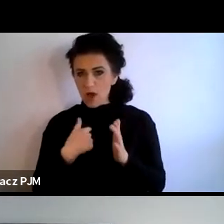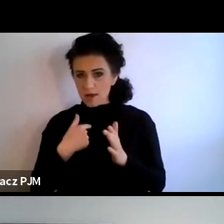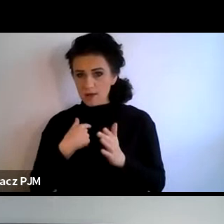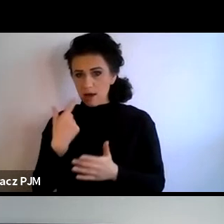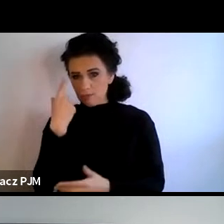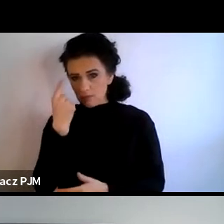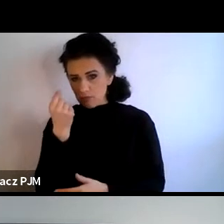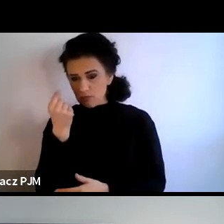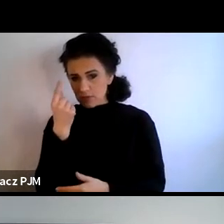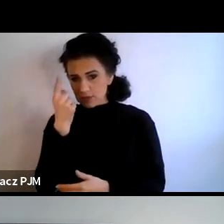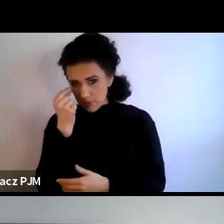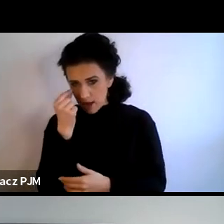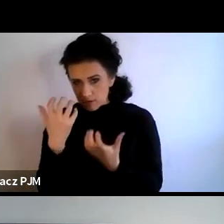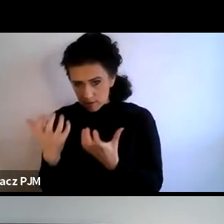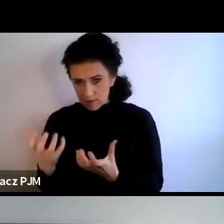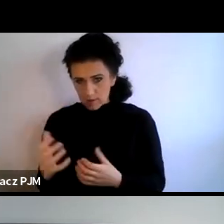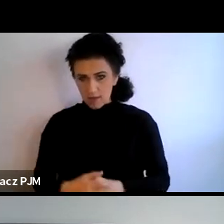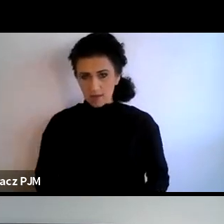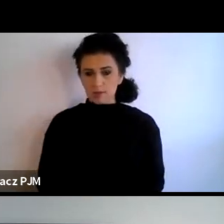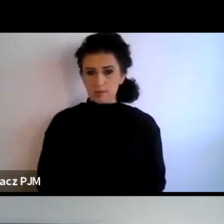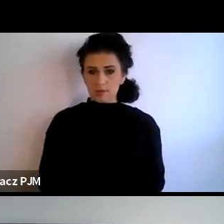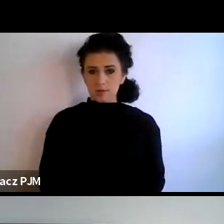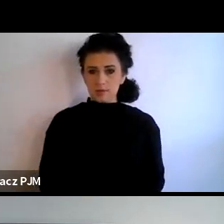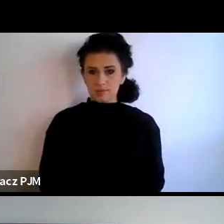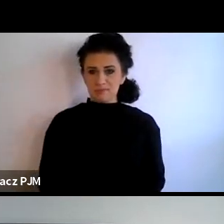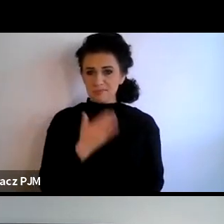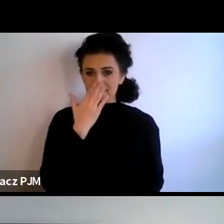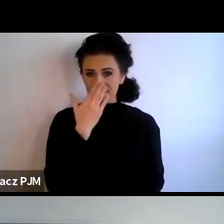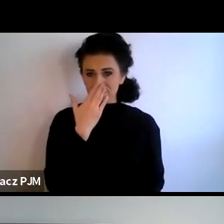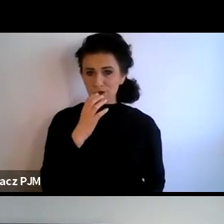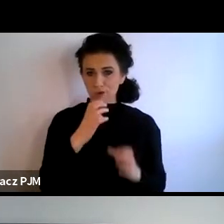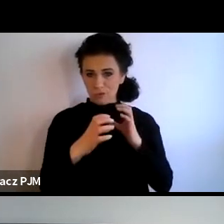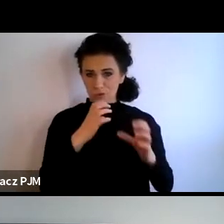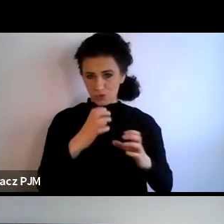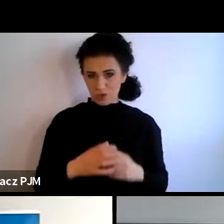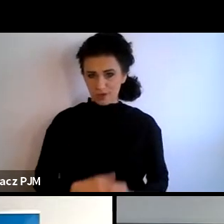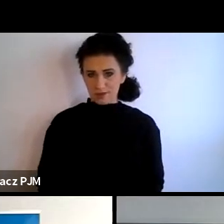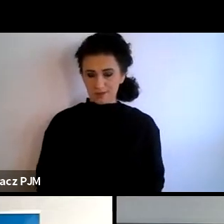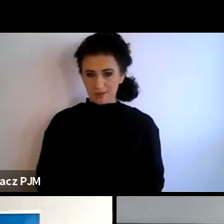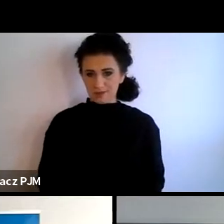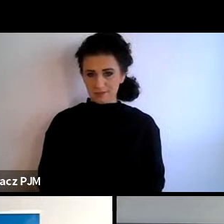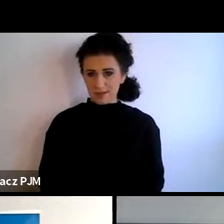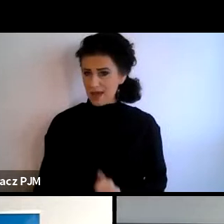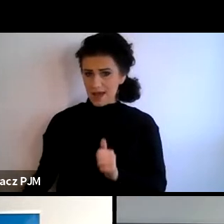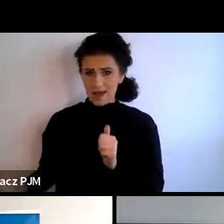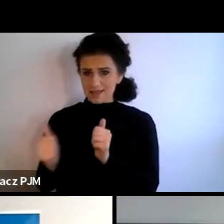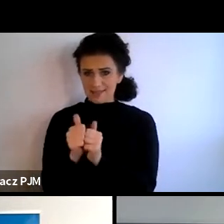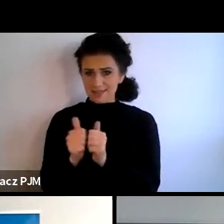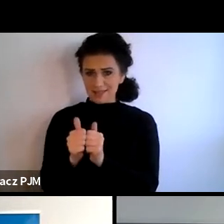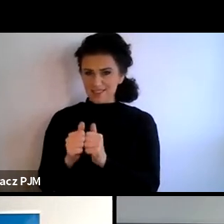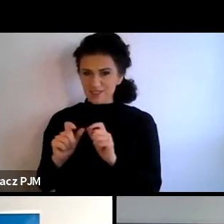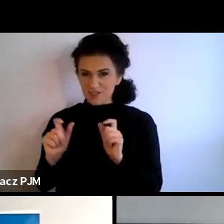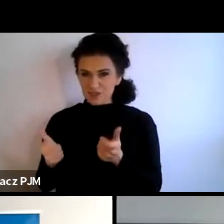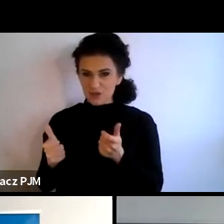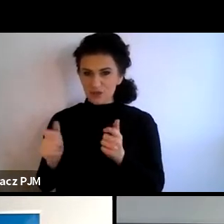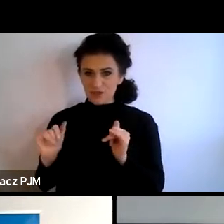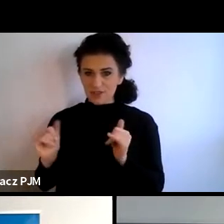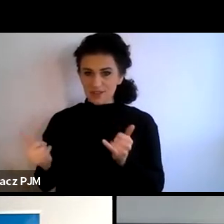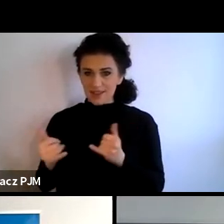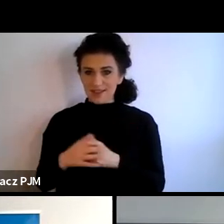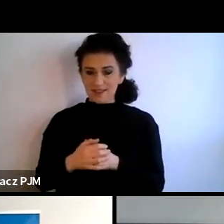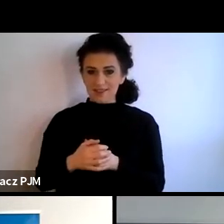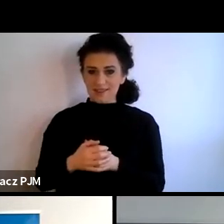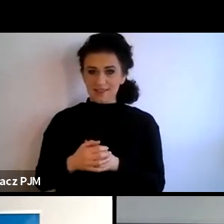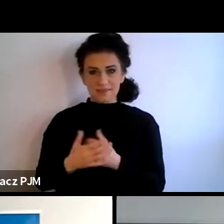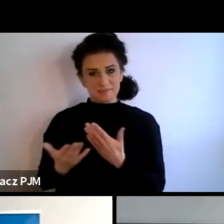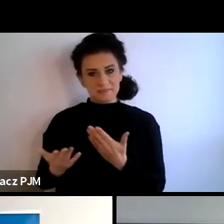położyć. I tak wygląda mniej więcej ten komunikat, co wzburzyło asystenta, mimo iż istniała totalnie